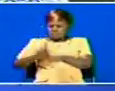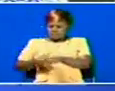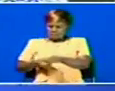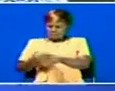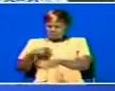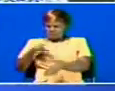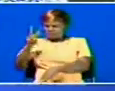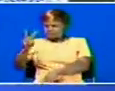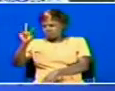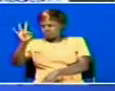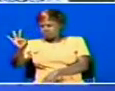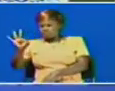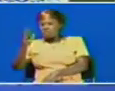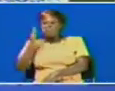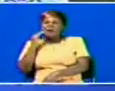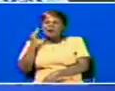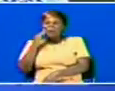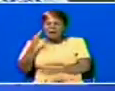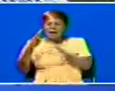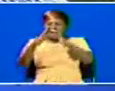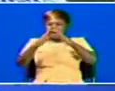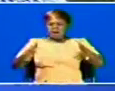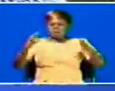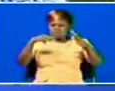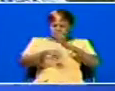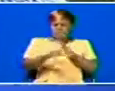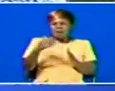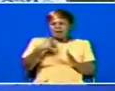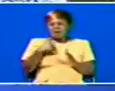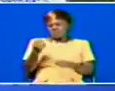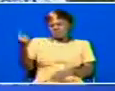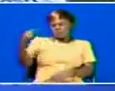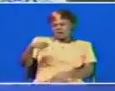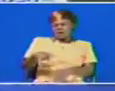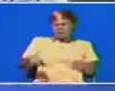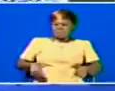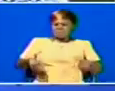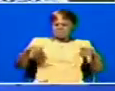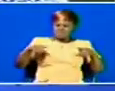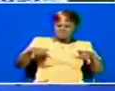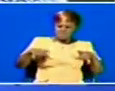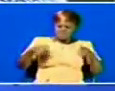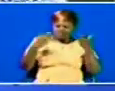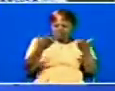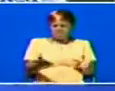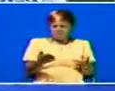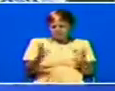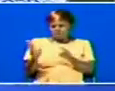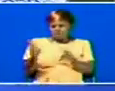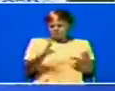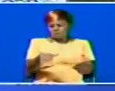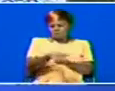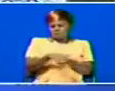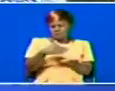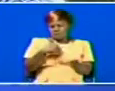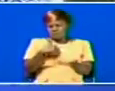we have 2 to 3 mothers in the maternal shelter. We actually have them coming in, staying in, and on a regular basis,